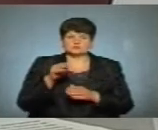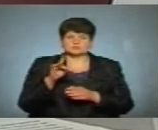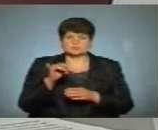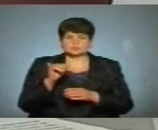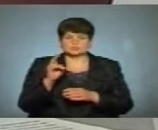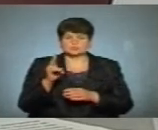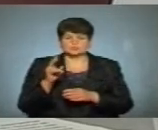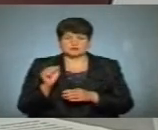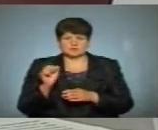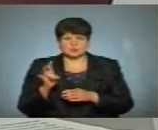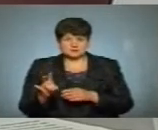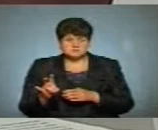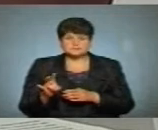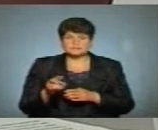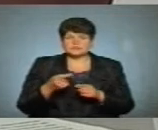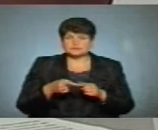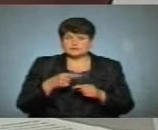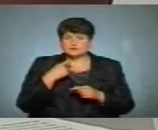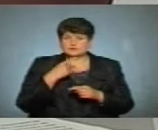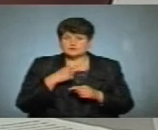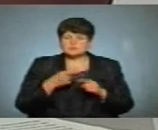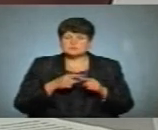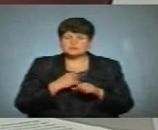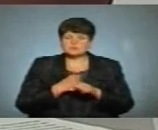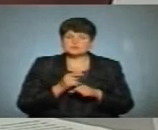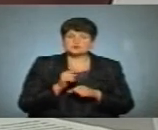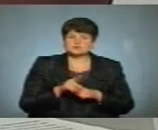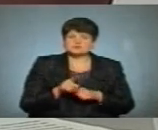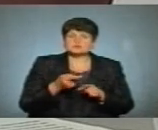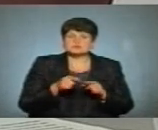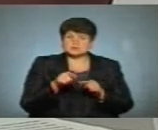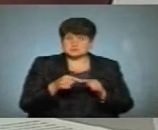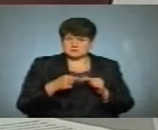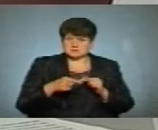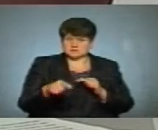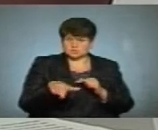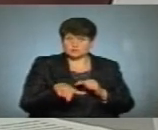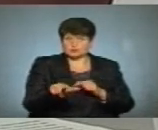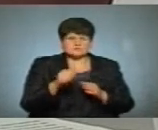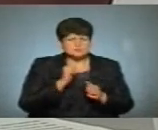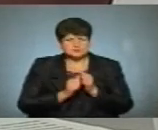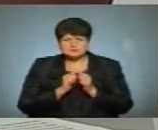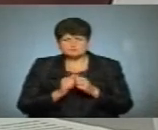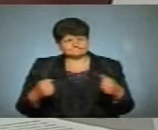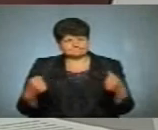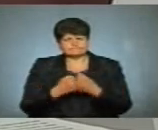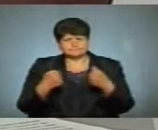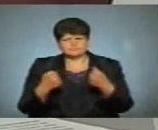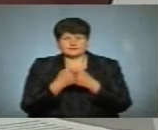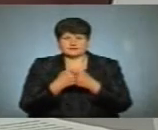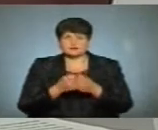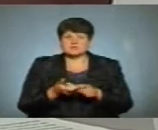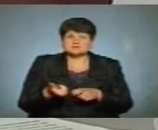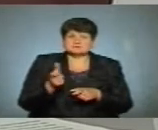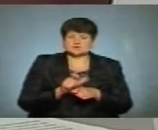поліції області Катерина Басилига. За її словами, це роблять, тому що на цій ділянці дороги часто стаються аварії через перевищення швидкості.